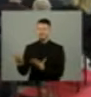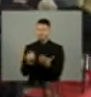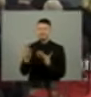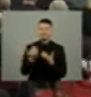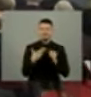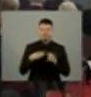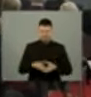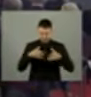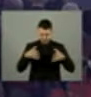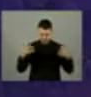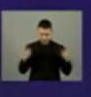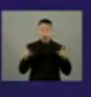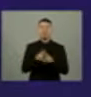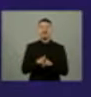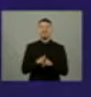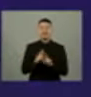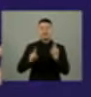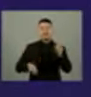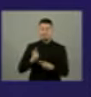σε διαδικασία επανεκλογής.